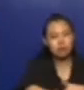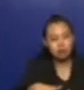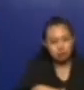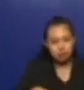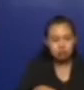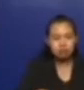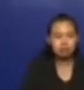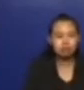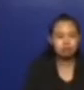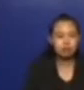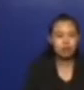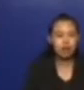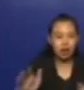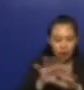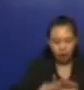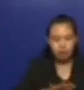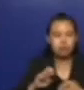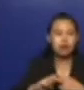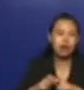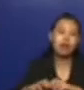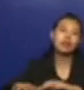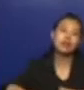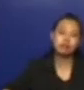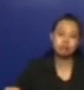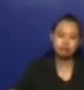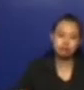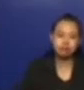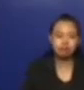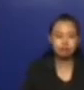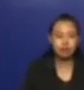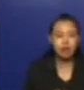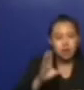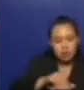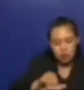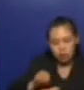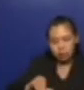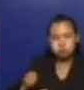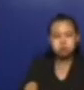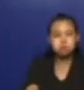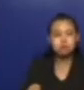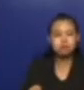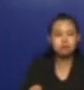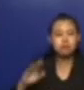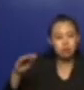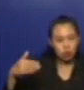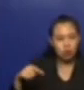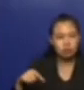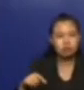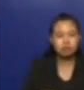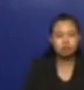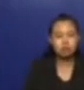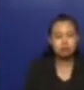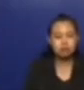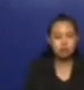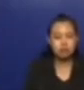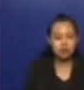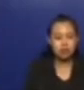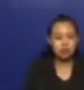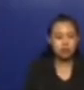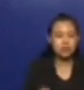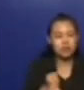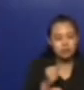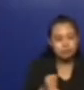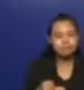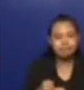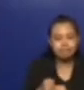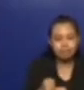ที่เด็กนี่แหละครับที่มันเกิดขึ้นก็ไปหาข้อมูลกันมาอะไรกันมาก็ค่อยทำเพราะท่านอาสาเข้าม